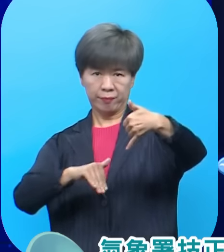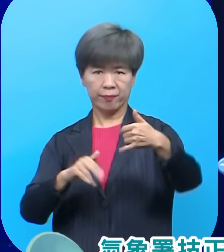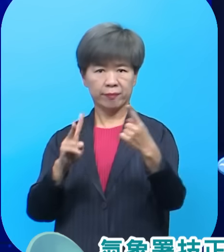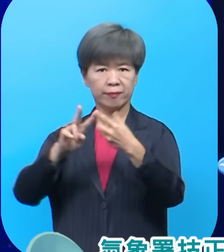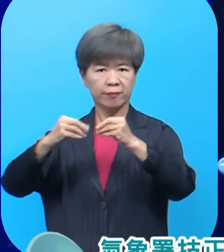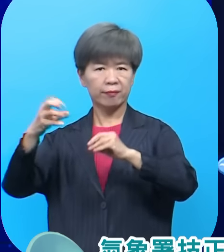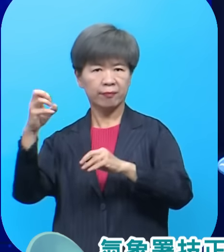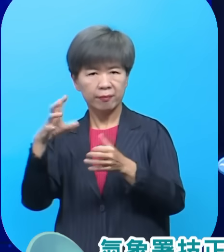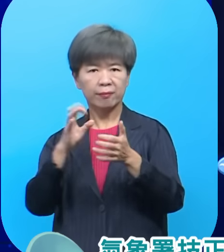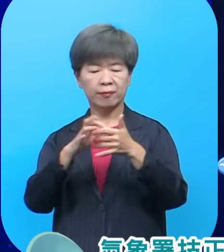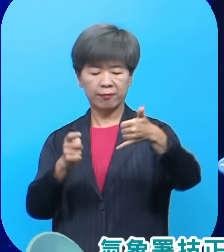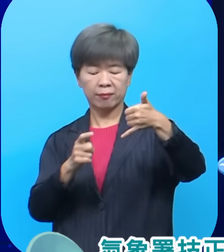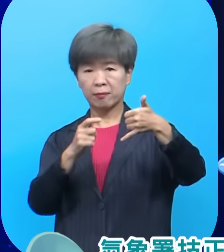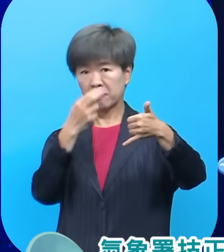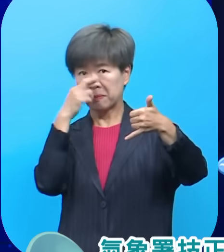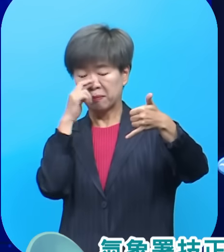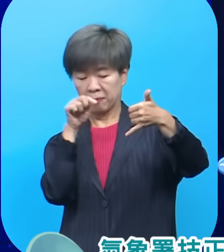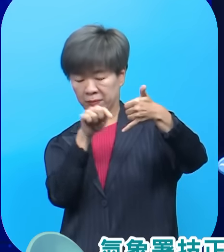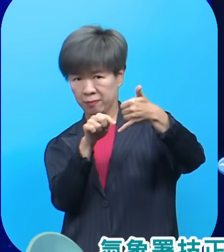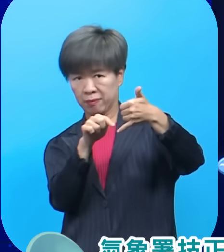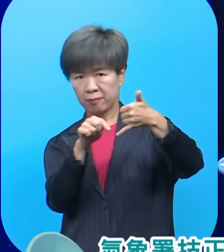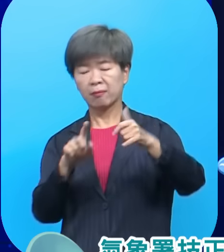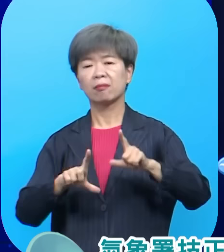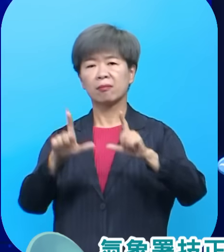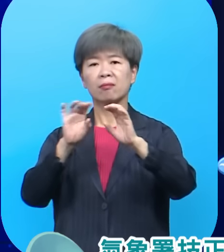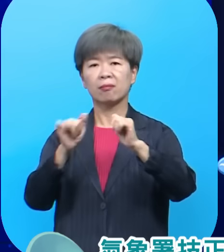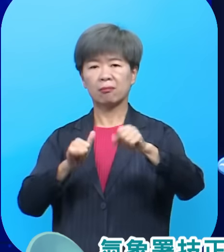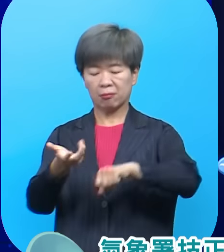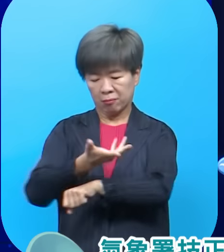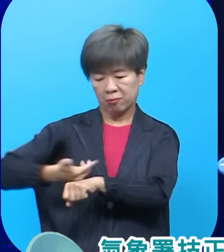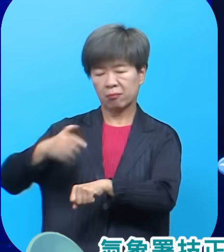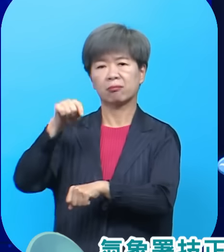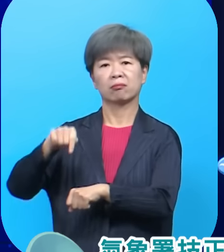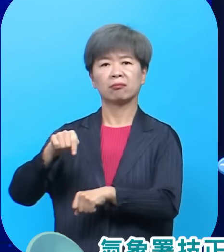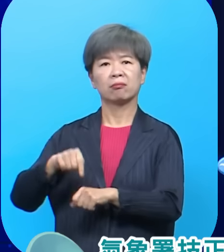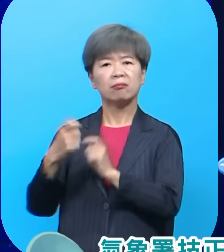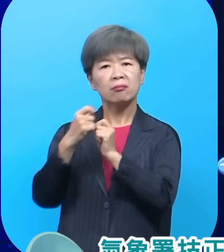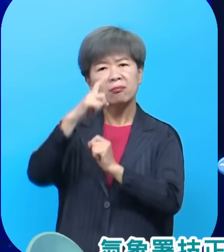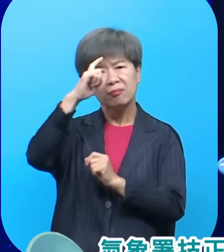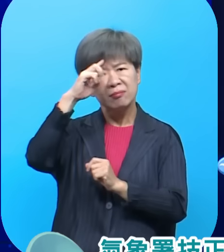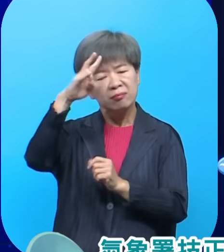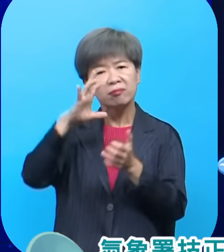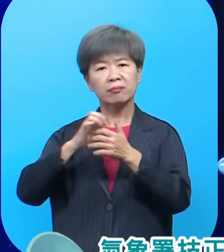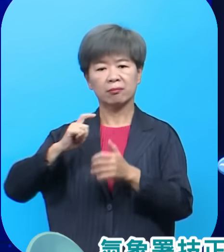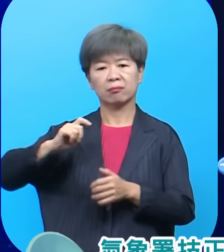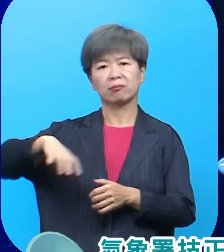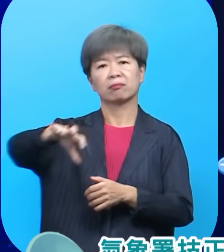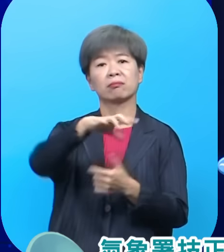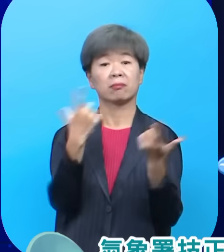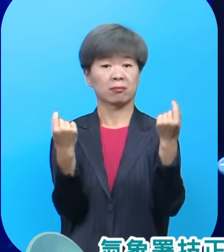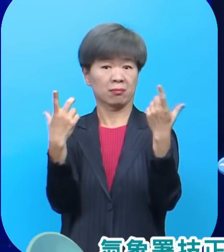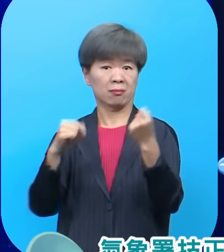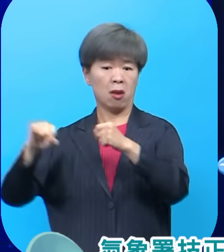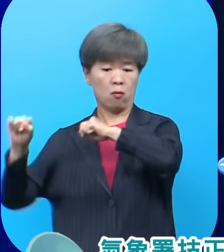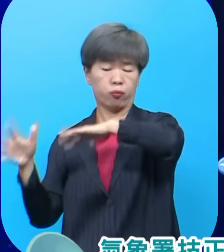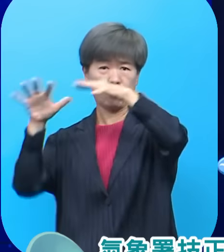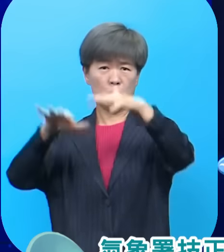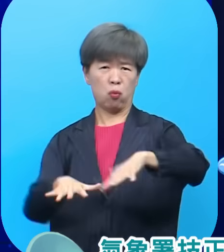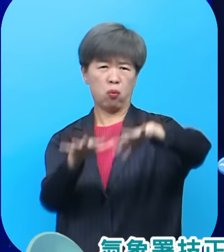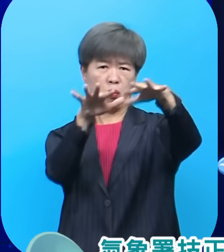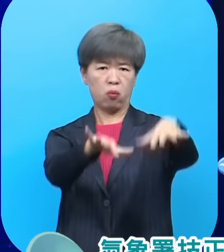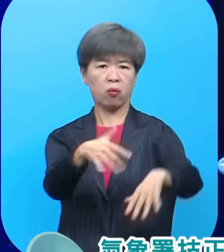鼻以及东沙岛海面，今天明天两天台湾各沿海还有澎湖、金门、马祖依旧有长浪情形。这种状况提醒大家